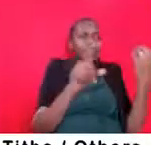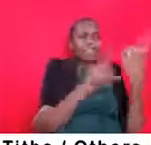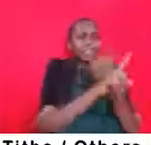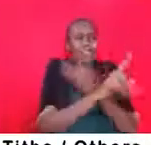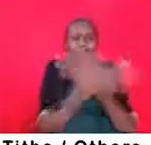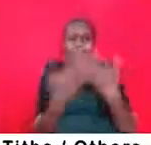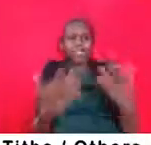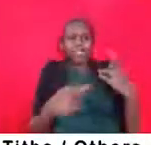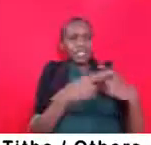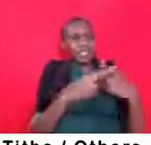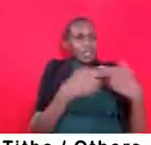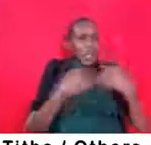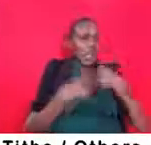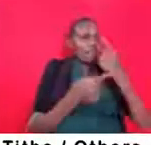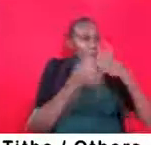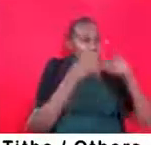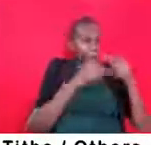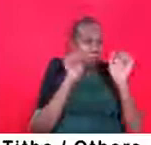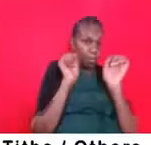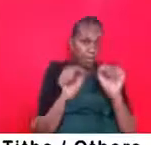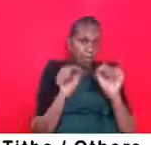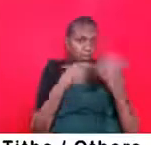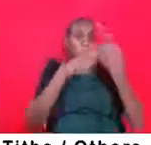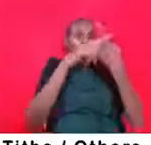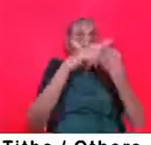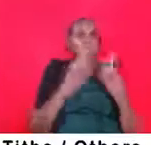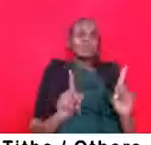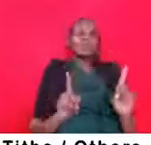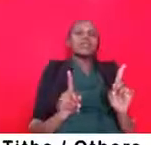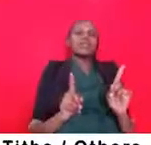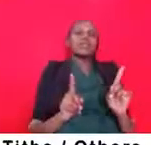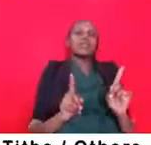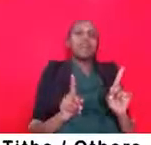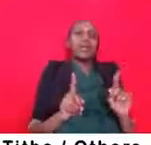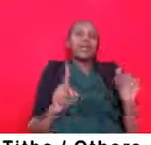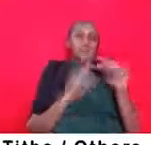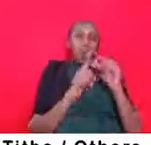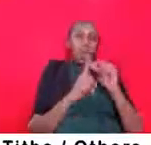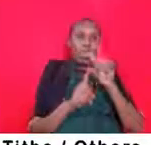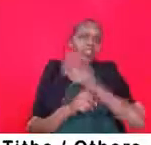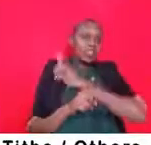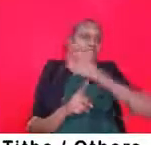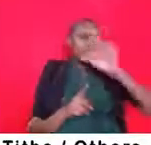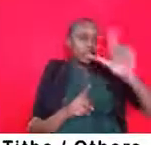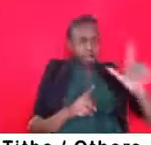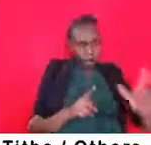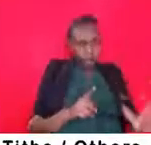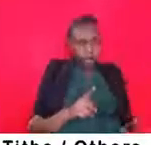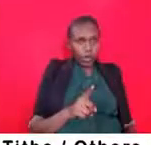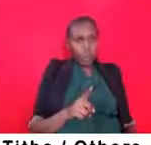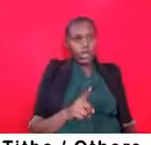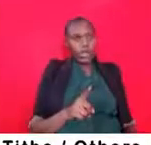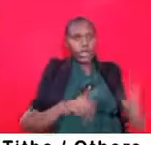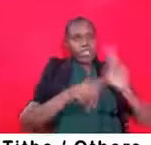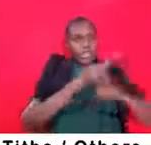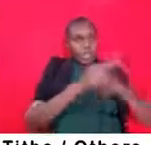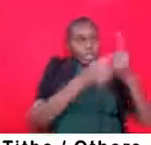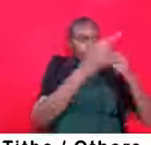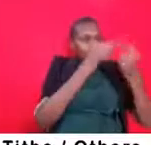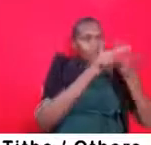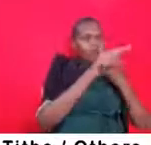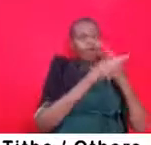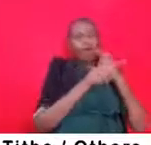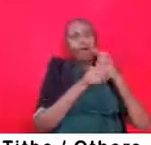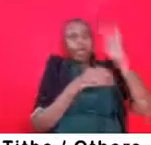sijui nini, zinaweza zikakuja. Lakini neno la Mungu linapotoka kwa kinywa